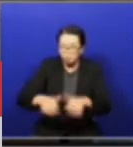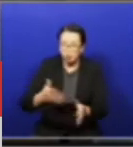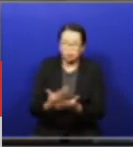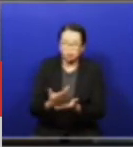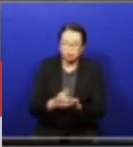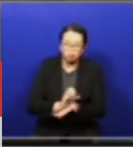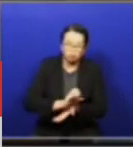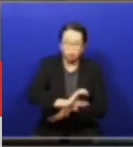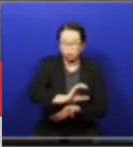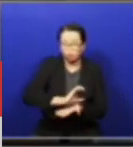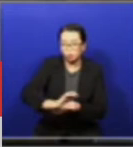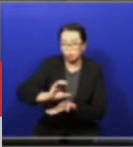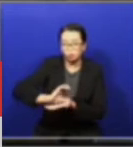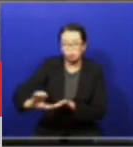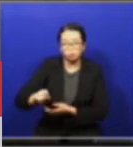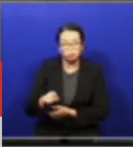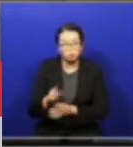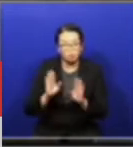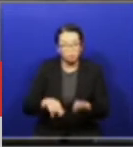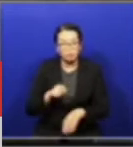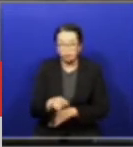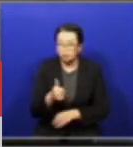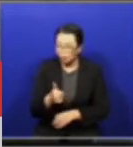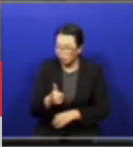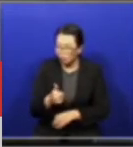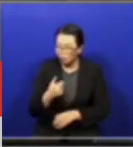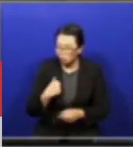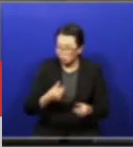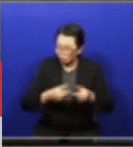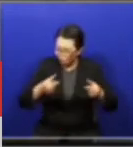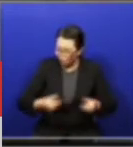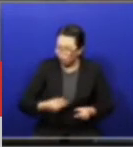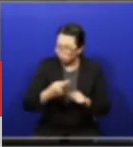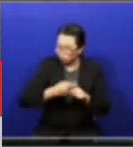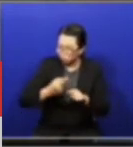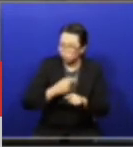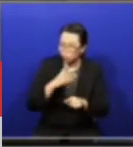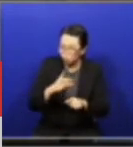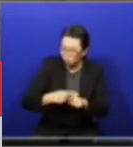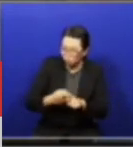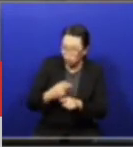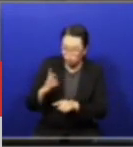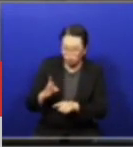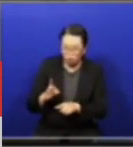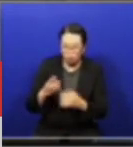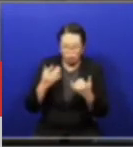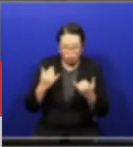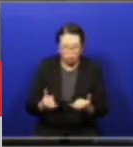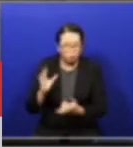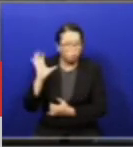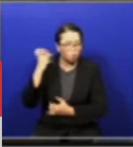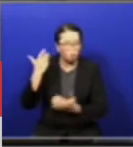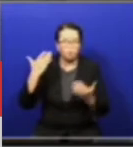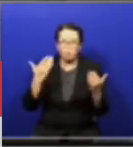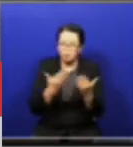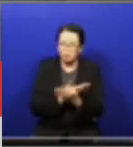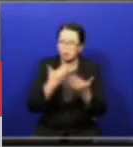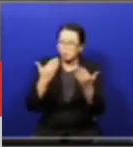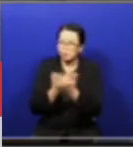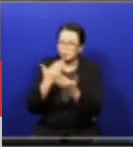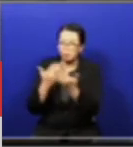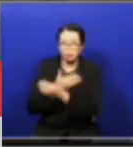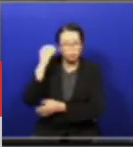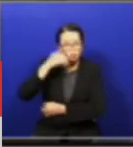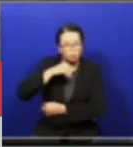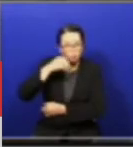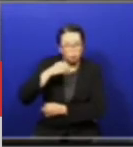นหมดแบบนี้ก็ได้ด้วยเหรอให้ผมทำให้ผมรายงานทุก6เดือน สถานการณ์โลกมันเปลี่ยนทุกวันท่านประธานครับ